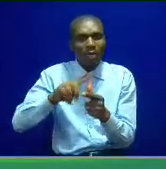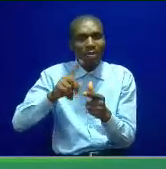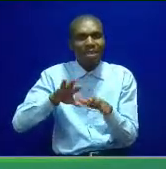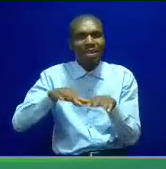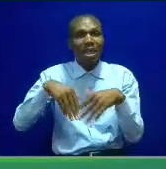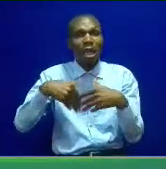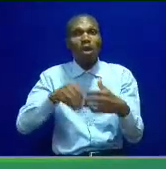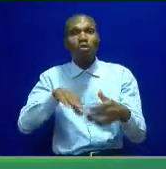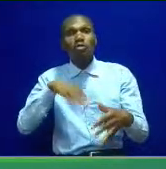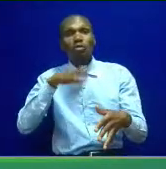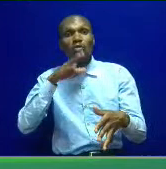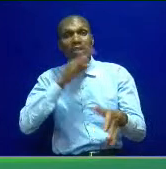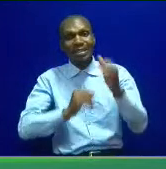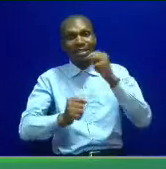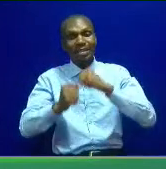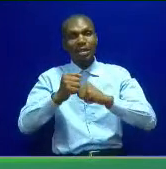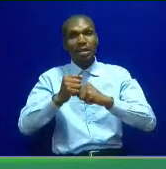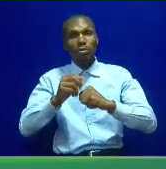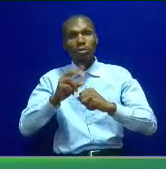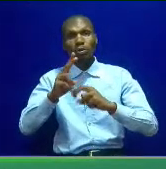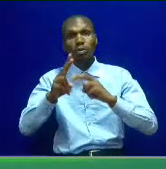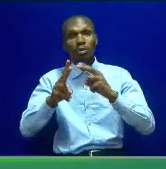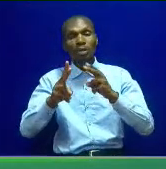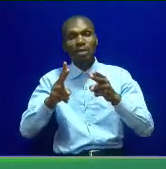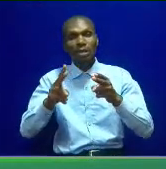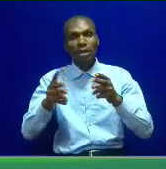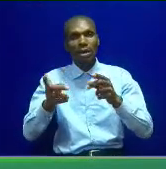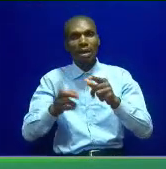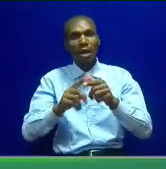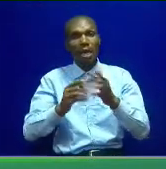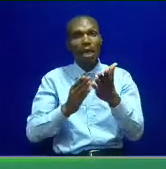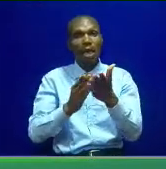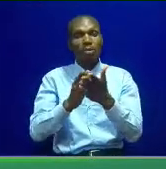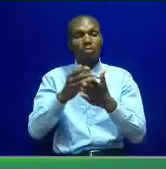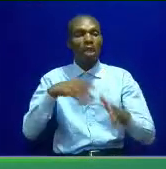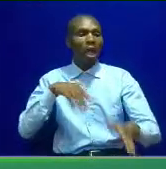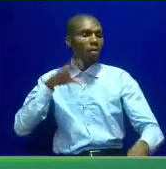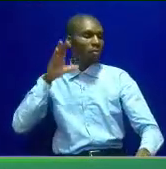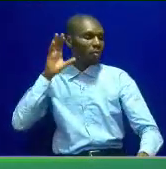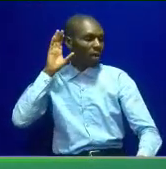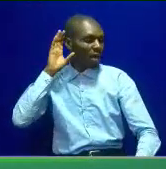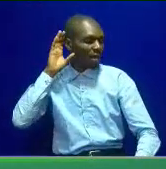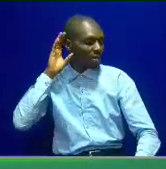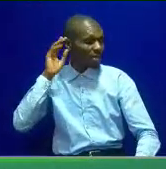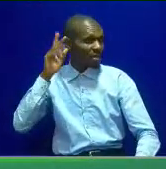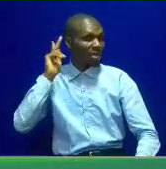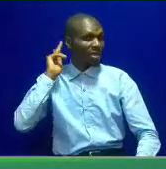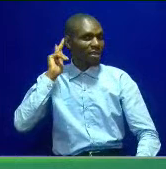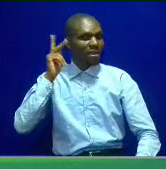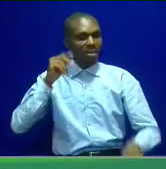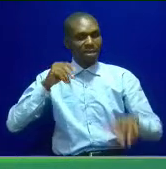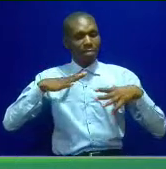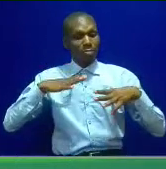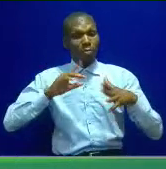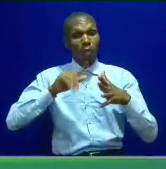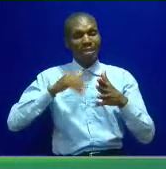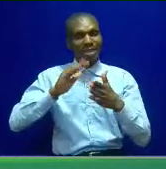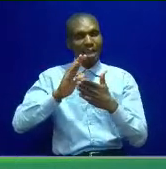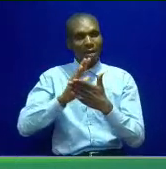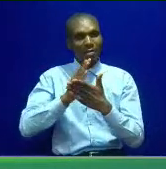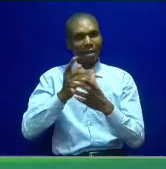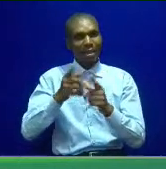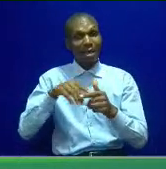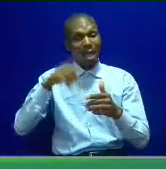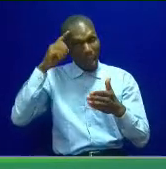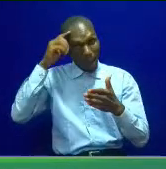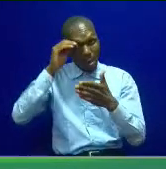mwaka wechiri bwibere na meronge bire ni bire mwancho mulgeri gwete bono aba Kenya bagusi na aralia ya babuate na kibale no